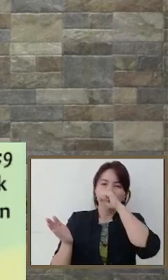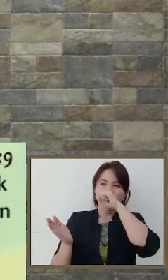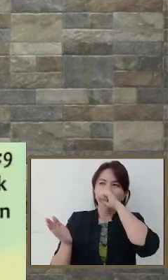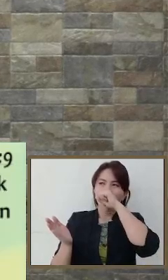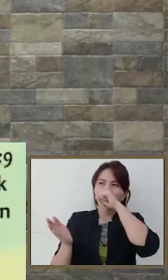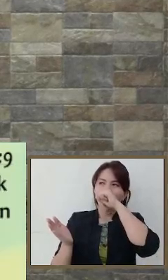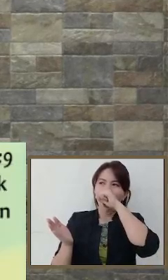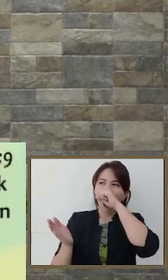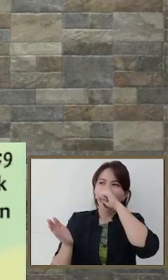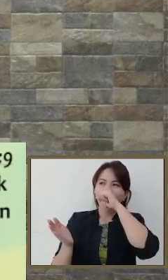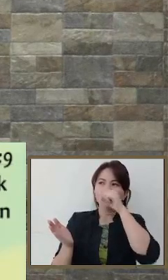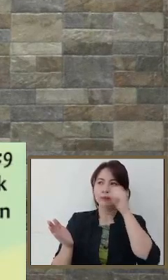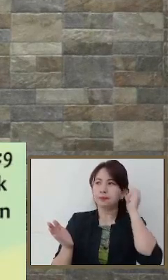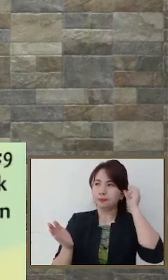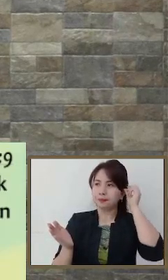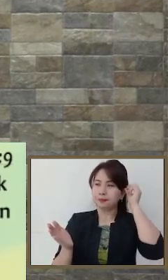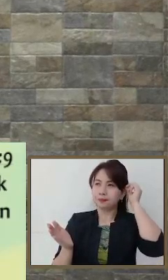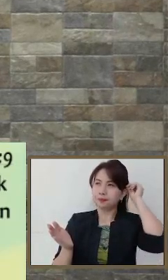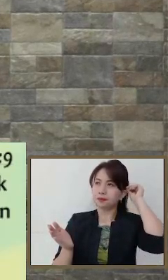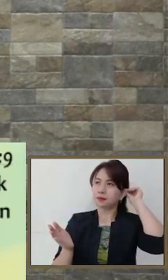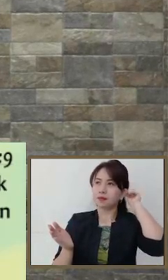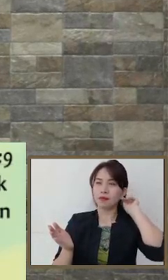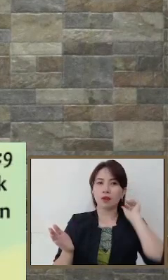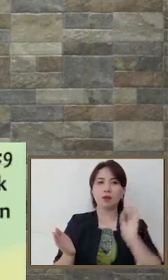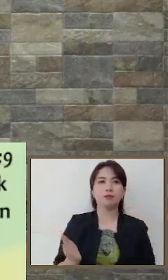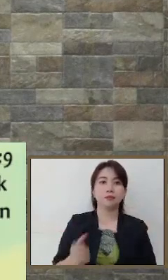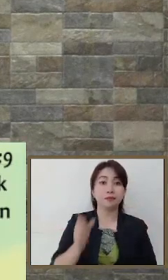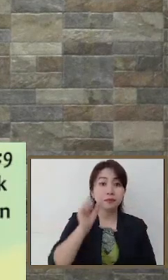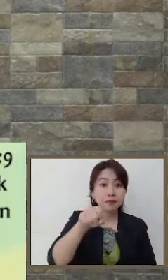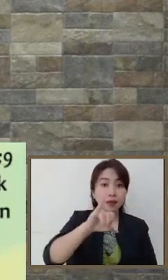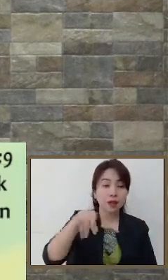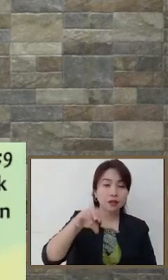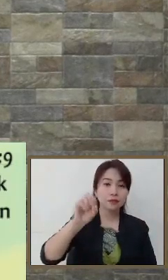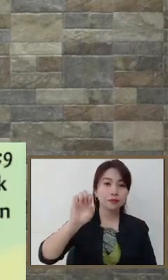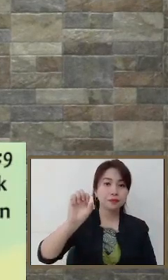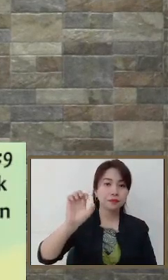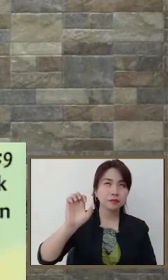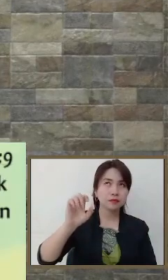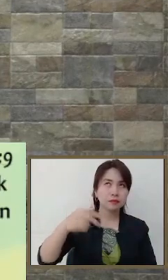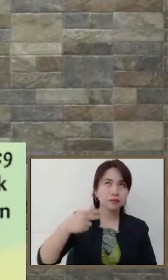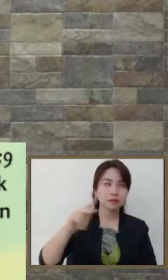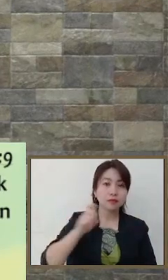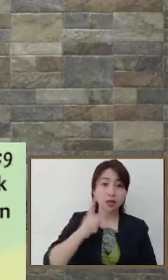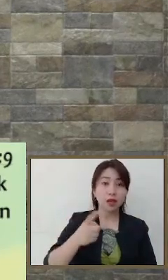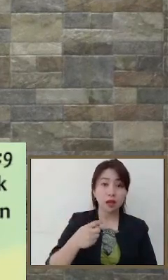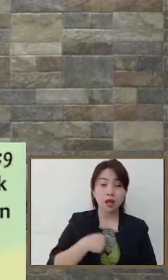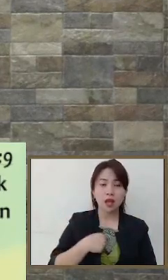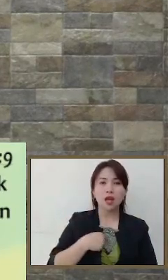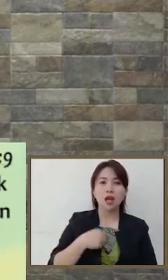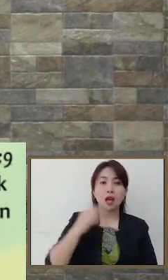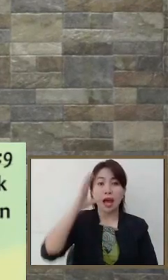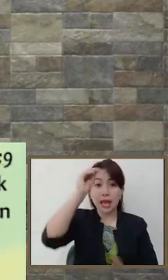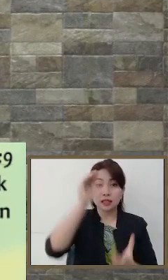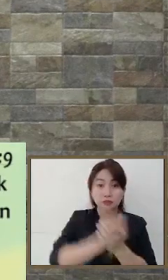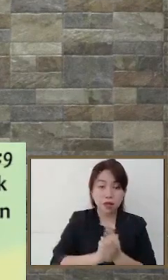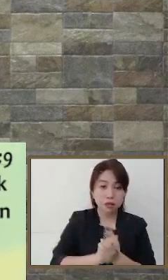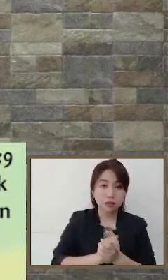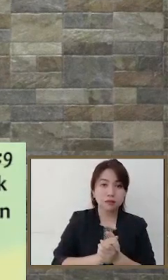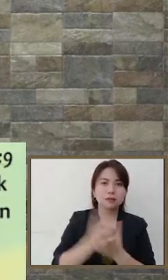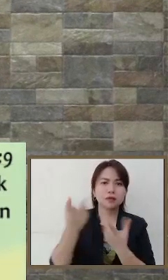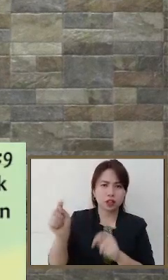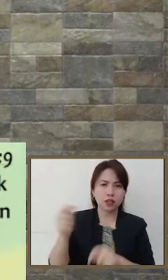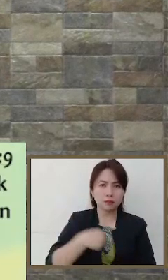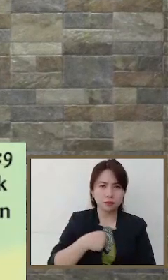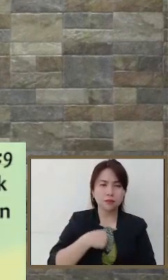sin against God pinagkatiwalaan ako dito ng asawa mo matindi ang responsibility